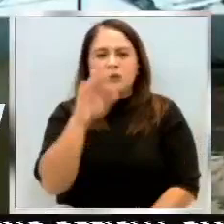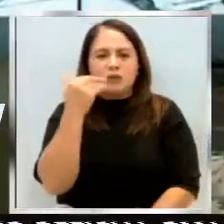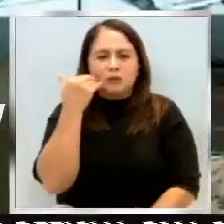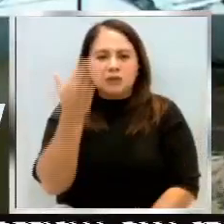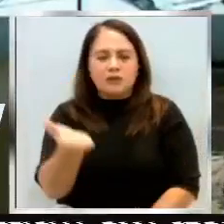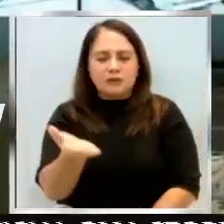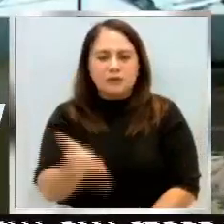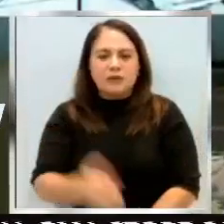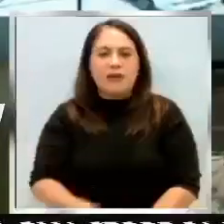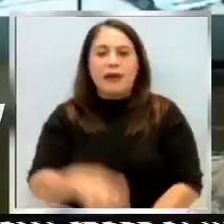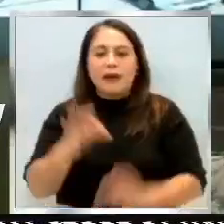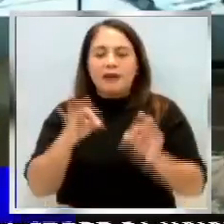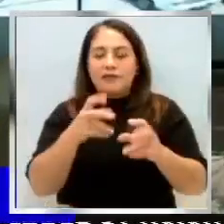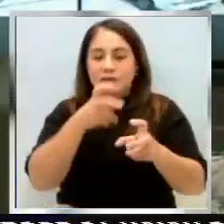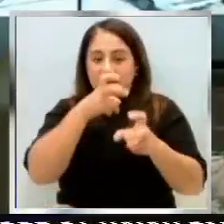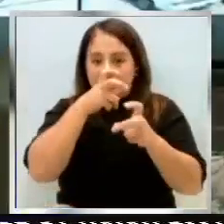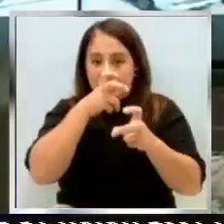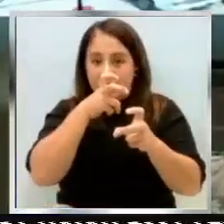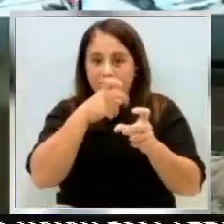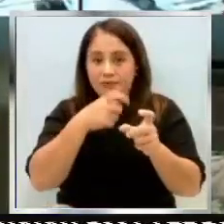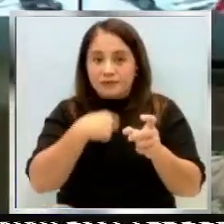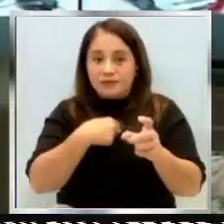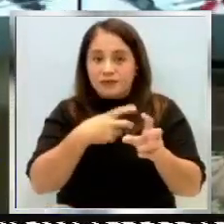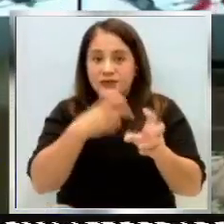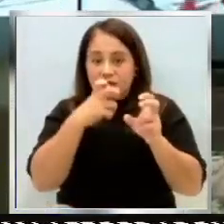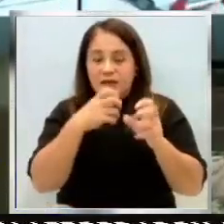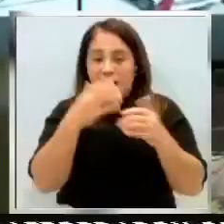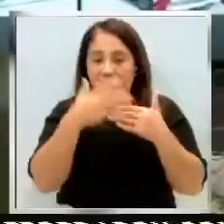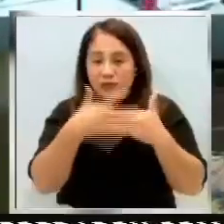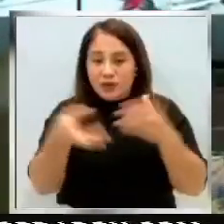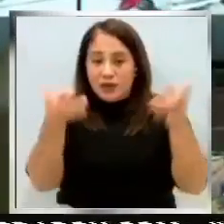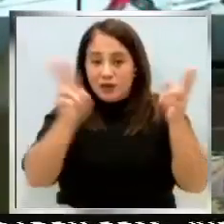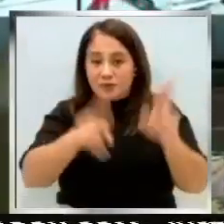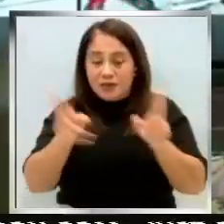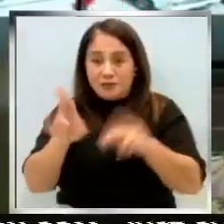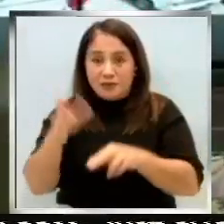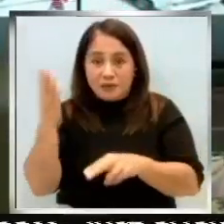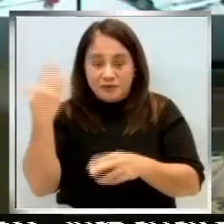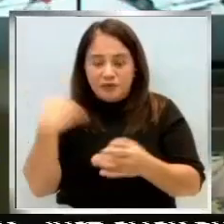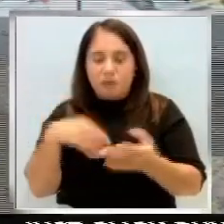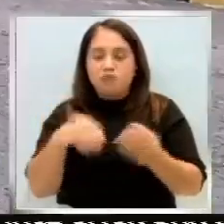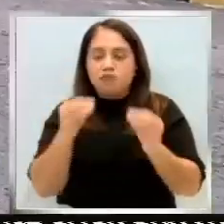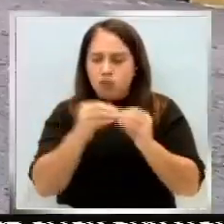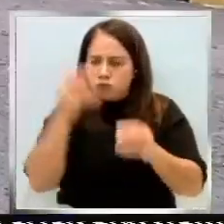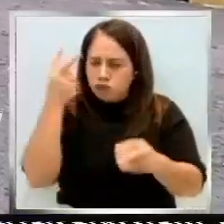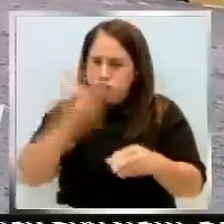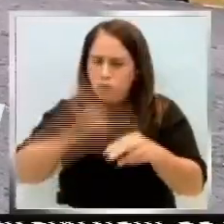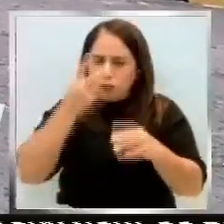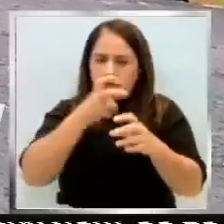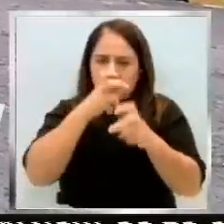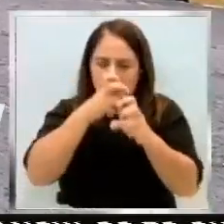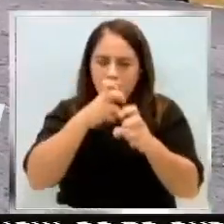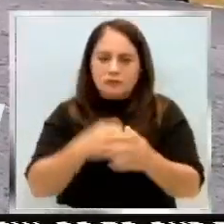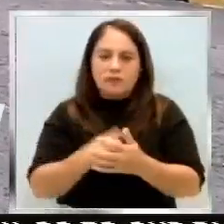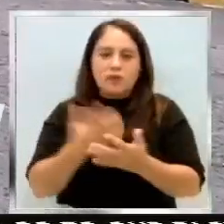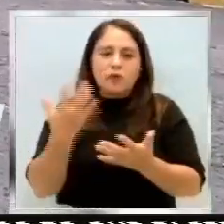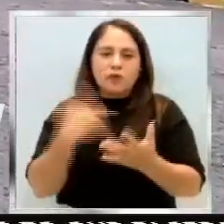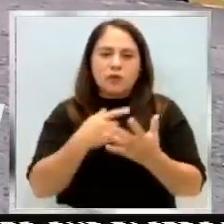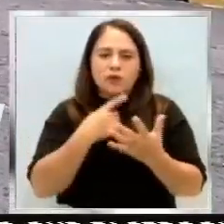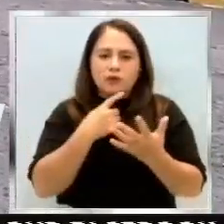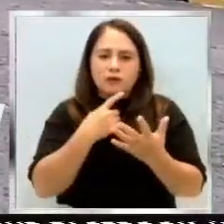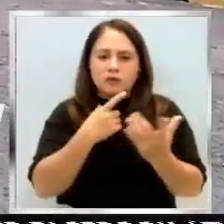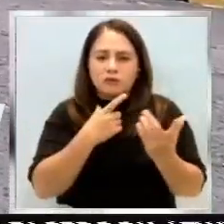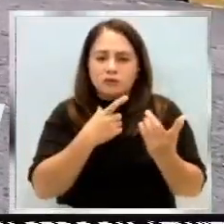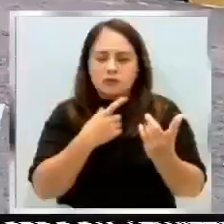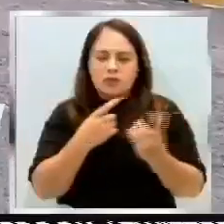mahigpit ho kami after ng mga naunang insidente, mas dodoblin ho namin ang paghihigpit. Pipilitin natin ang ating Bureau of